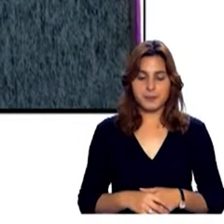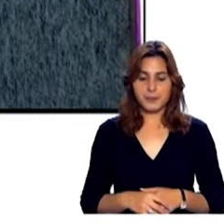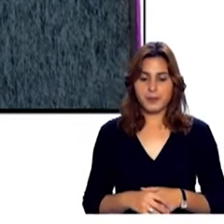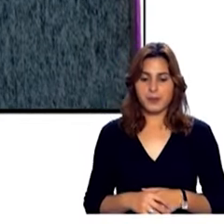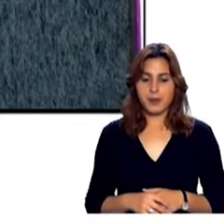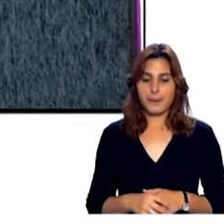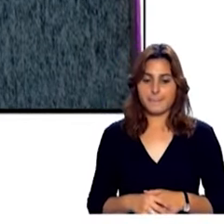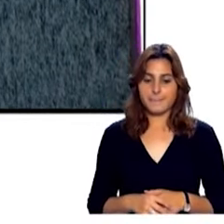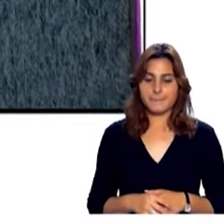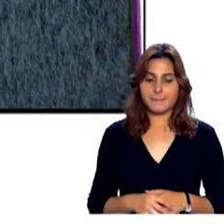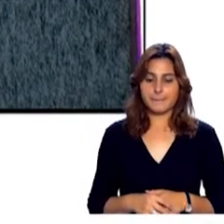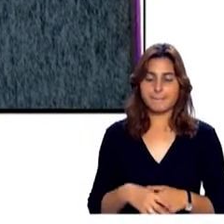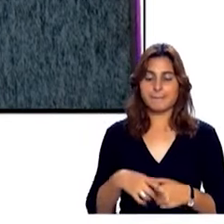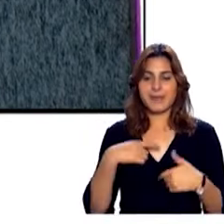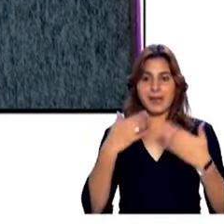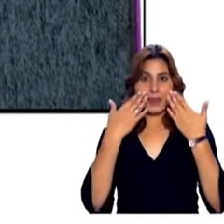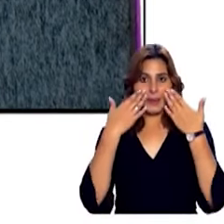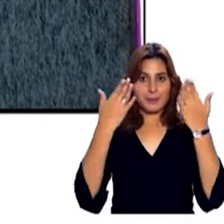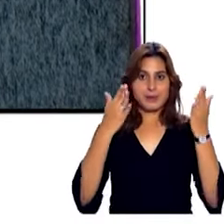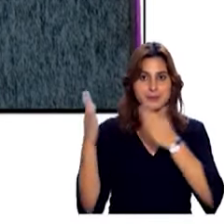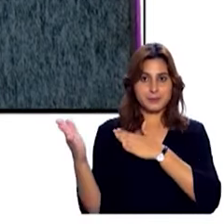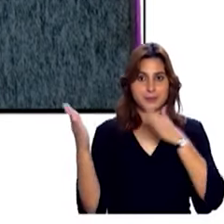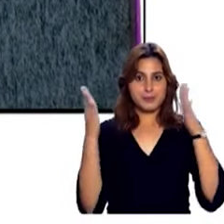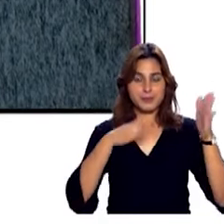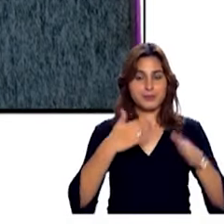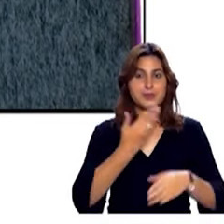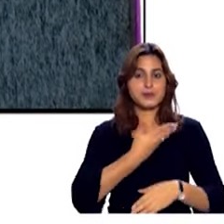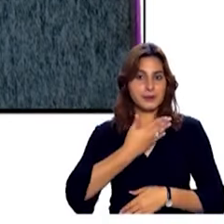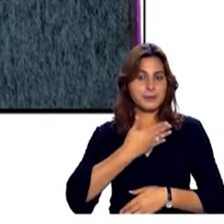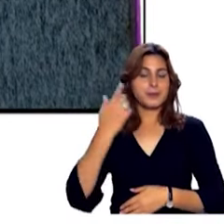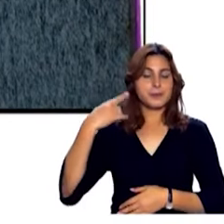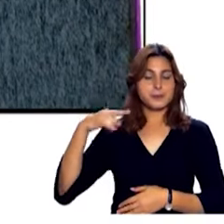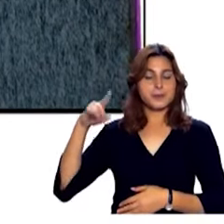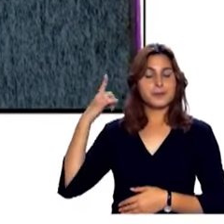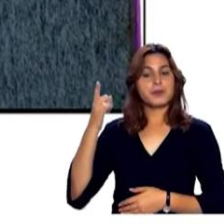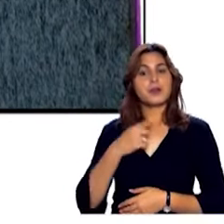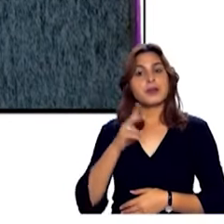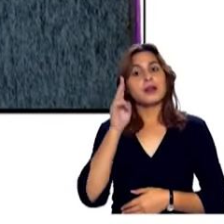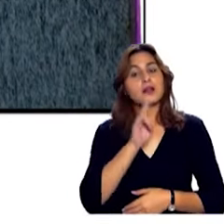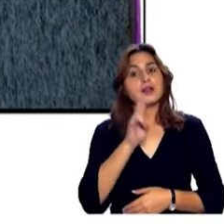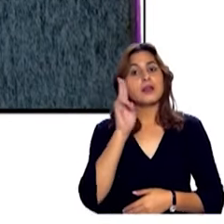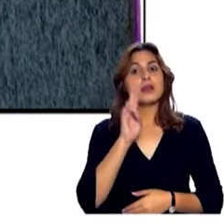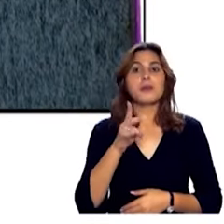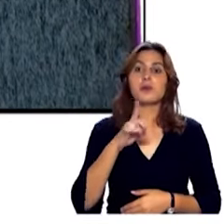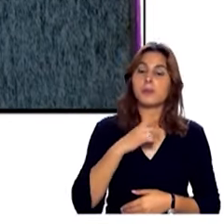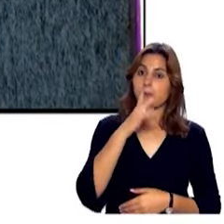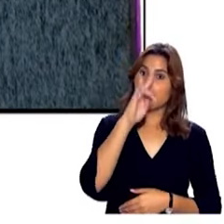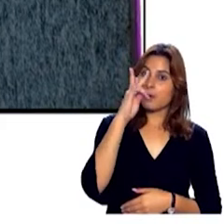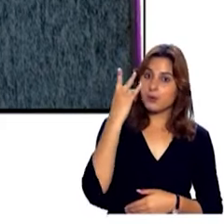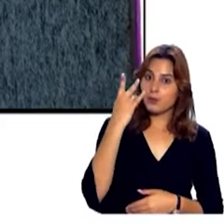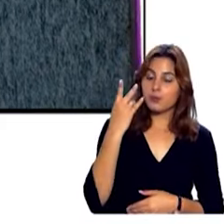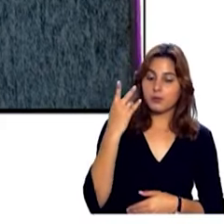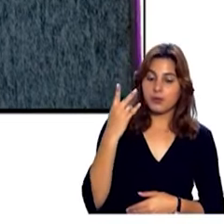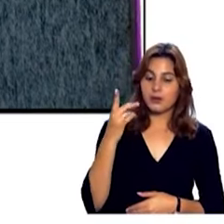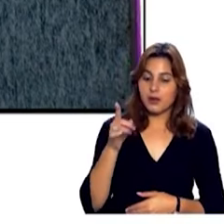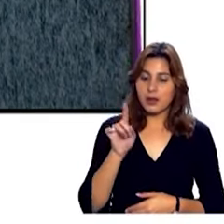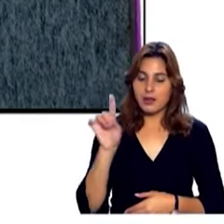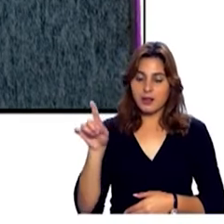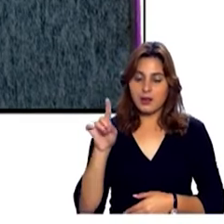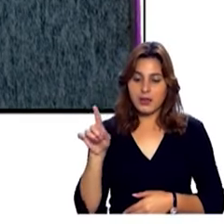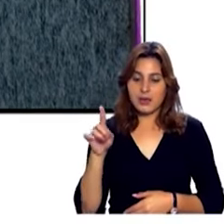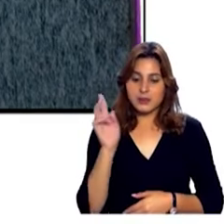ci ha ricordato ce l'hanno ricordato di Uno Il Professor Michelon Il Professor mitidiero ma anche Il Professor